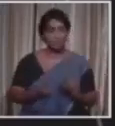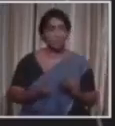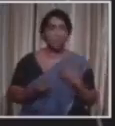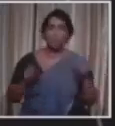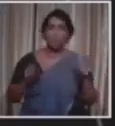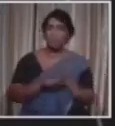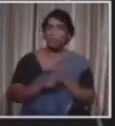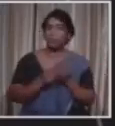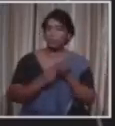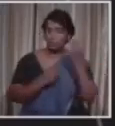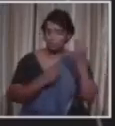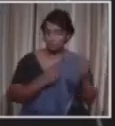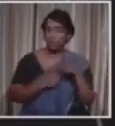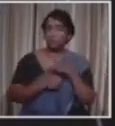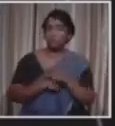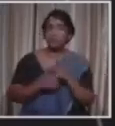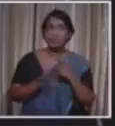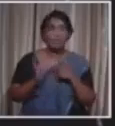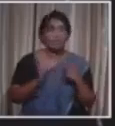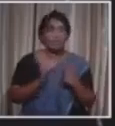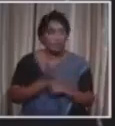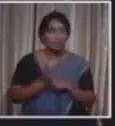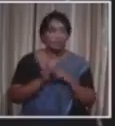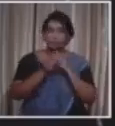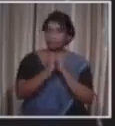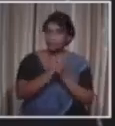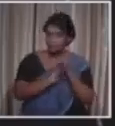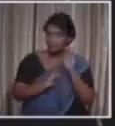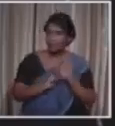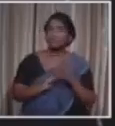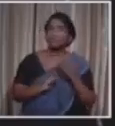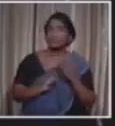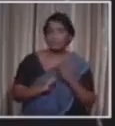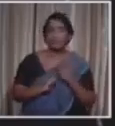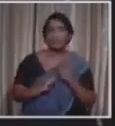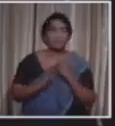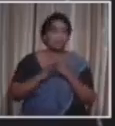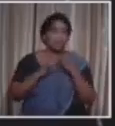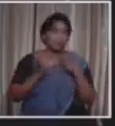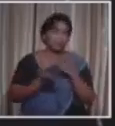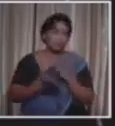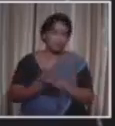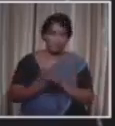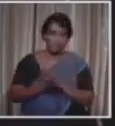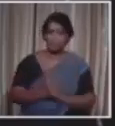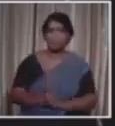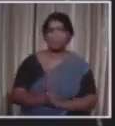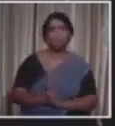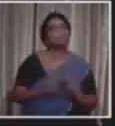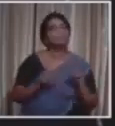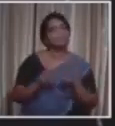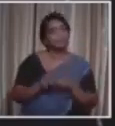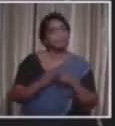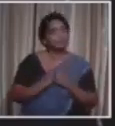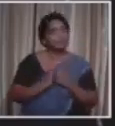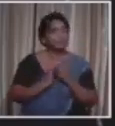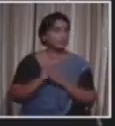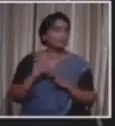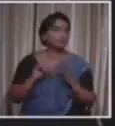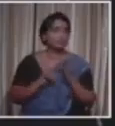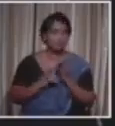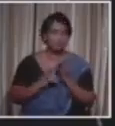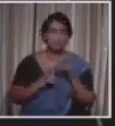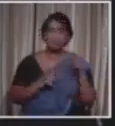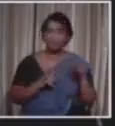සම්පූර්ණ කිරීම සඳහා මේ පනත යම් වෙනසක් කරන්න ලැබීම පිළිබඳව මම ඉතාමත් සතුටු වෙනවා. ඒ වගේම කරු මන්ත්‍රීතුමනි